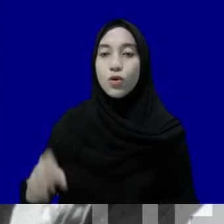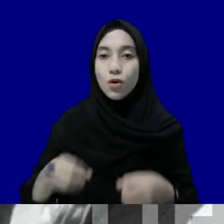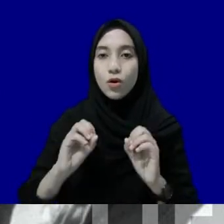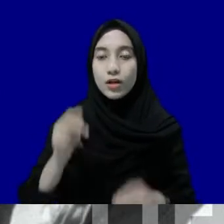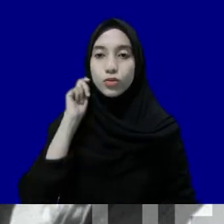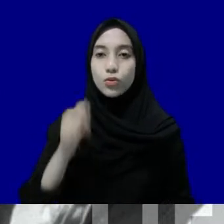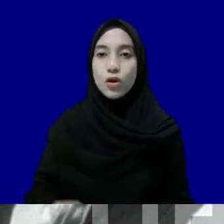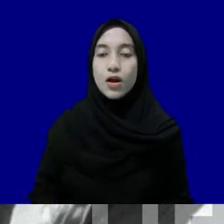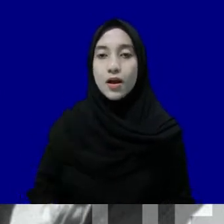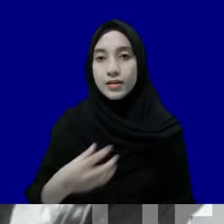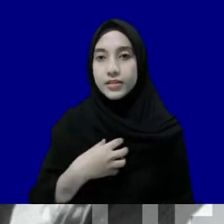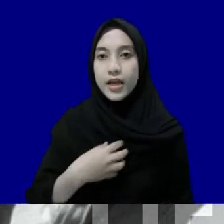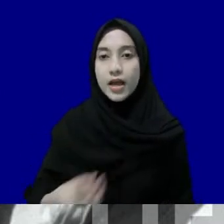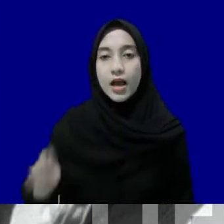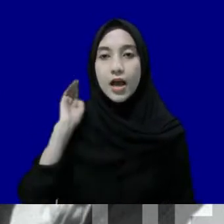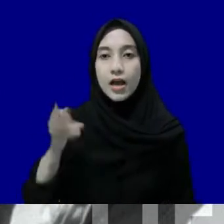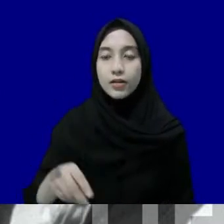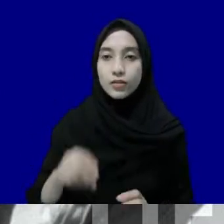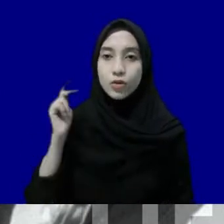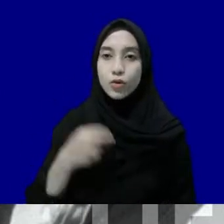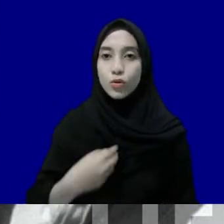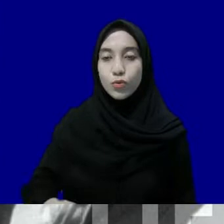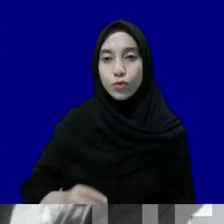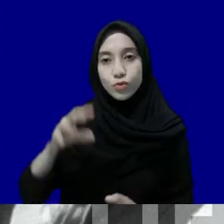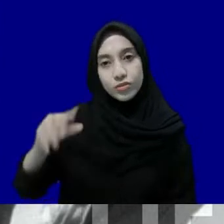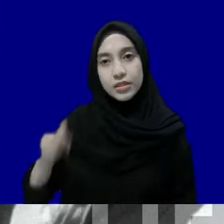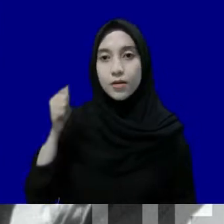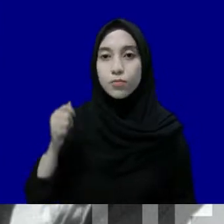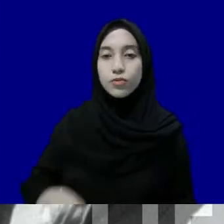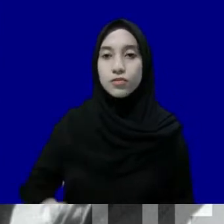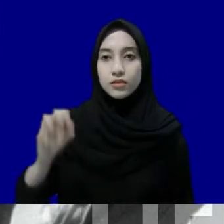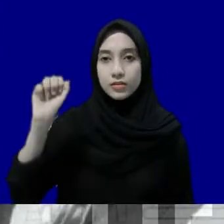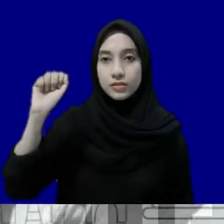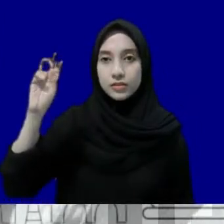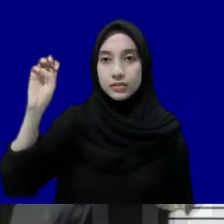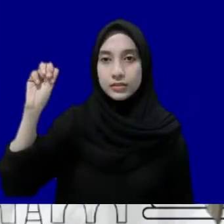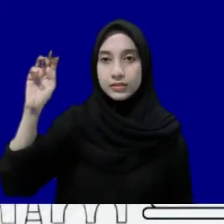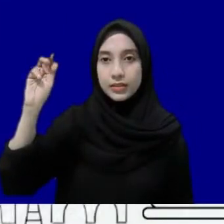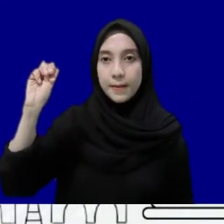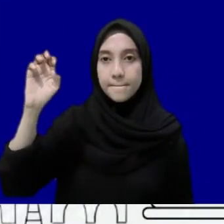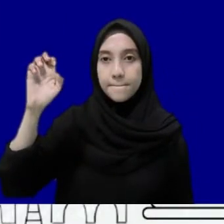akarnya. Dan beri aku 10 pemuda, niscaya akan kuguncangkan dunia.